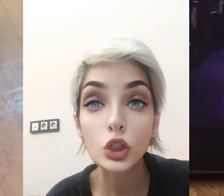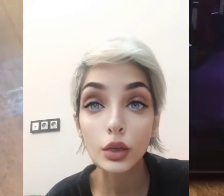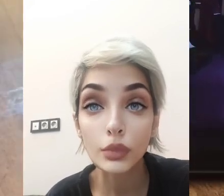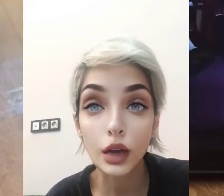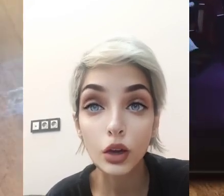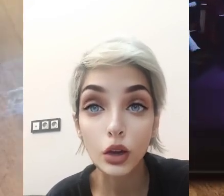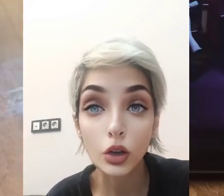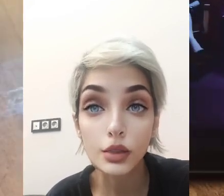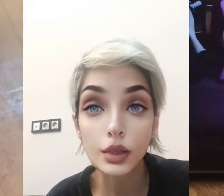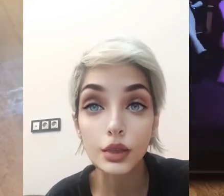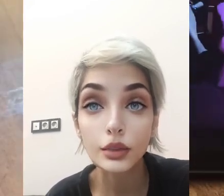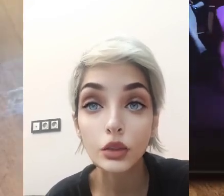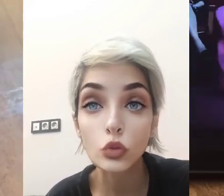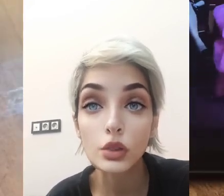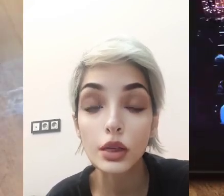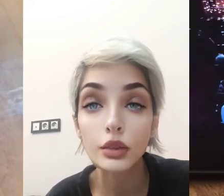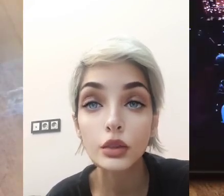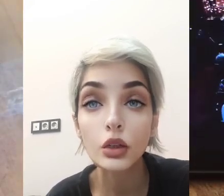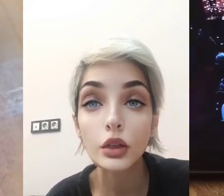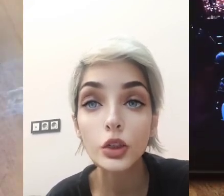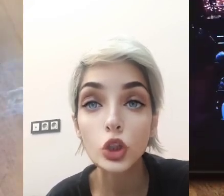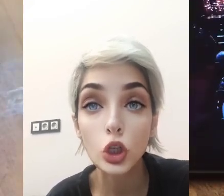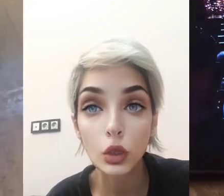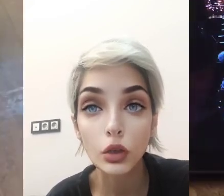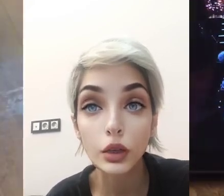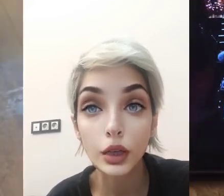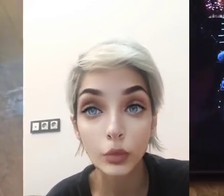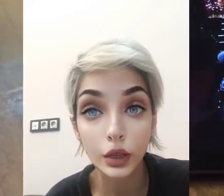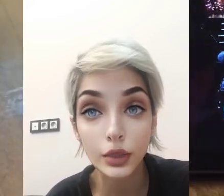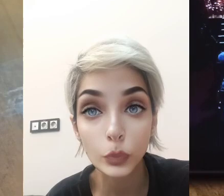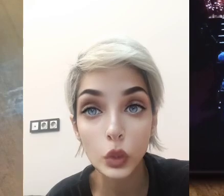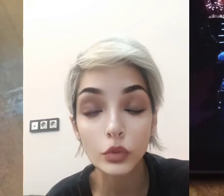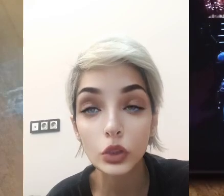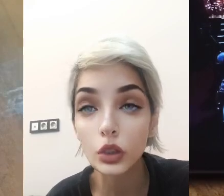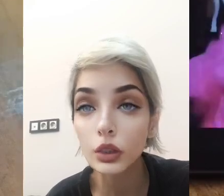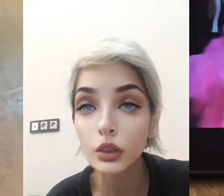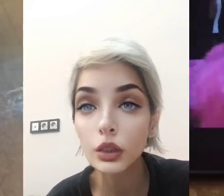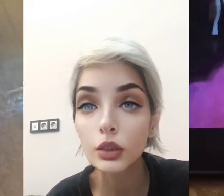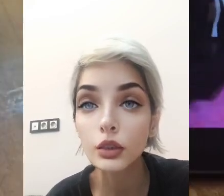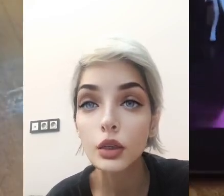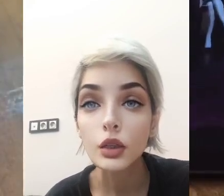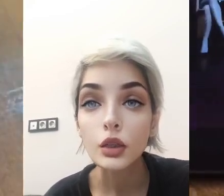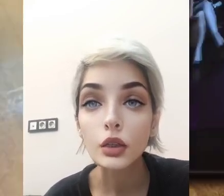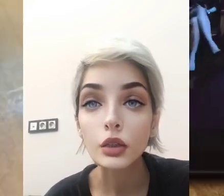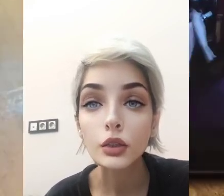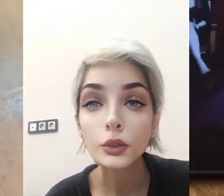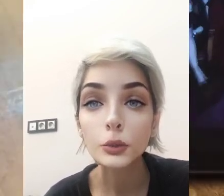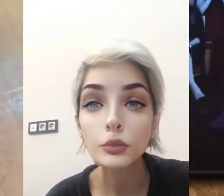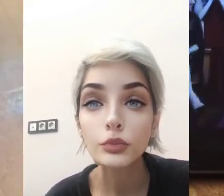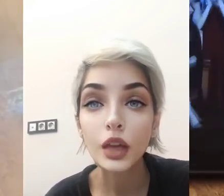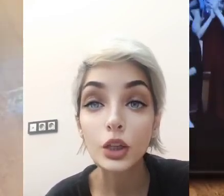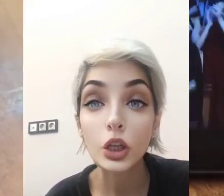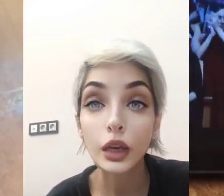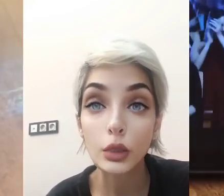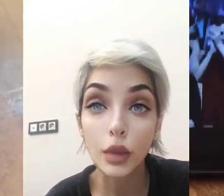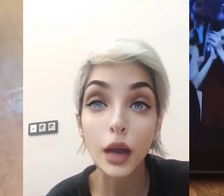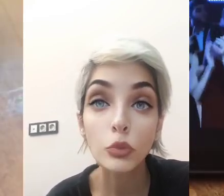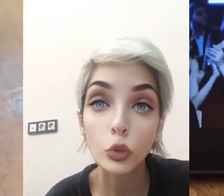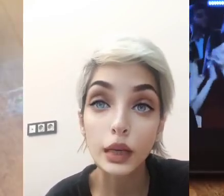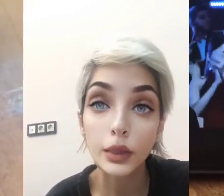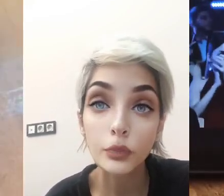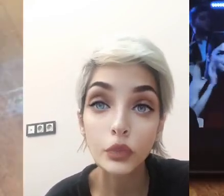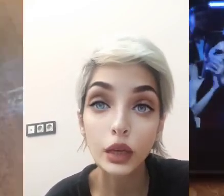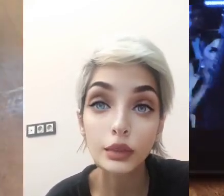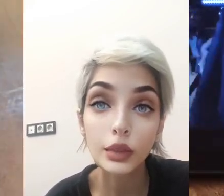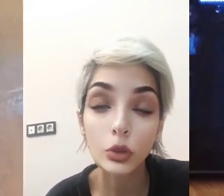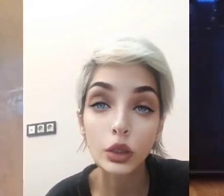پسرش هم در حال حاضر داره تو سریال چشم چران امارت بازی میکنه که نقش خیلی محبوبی